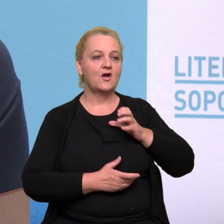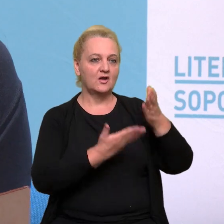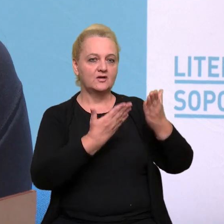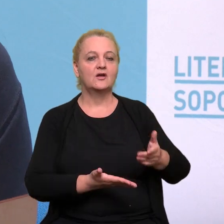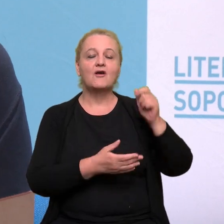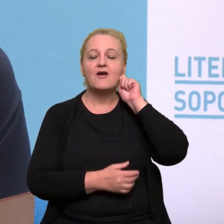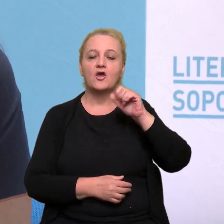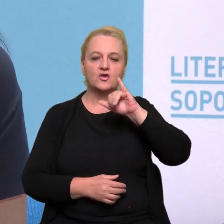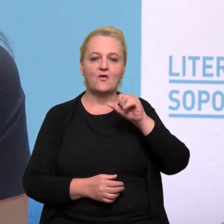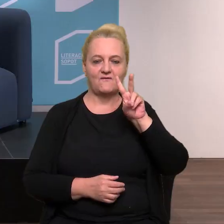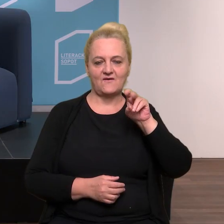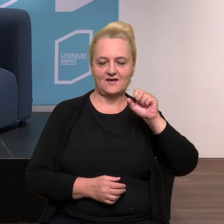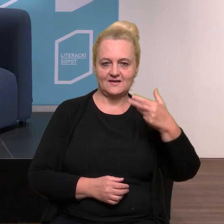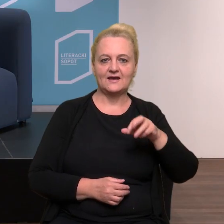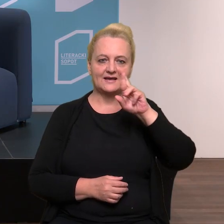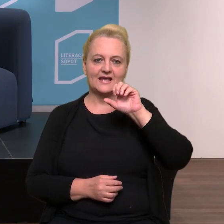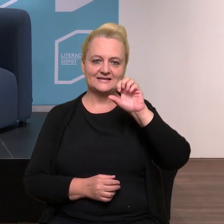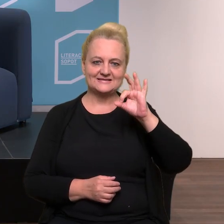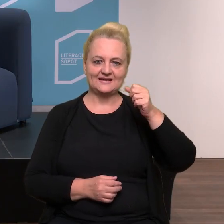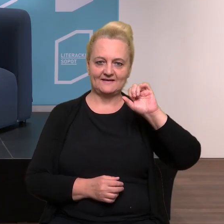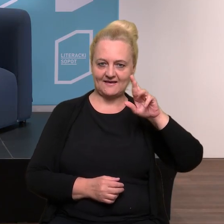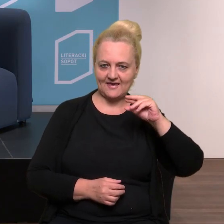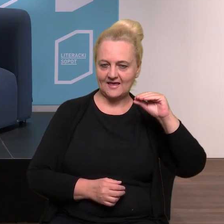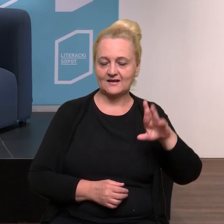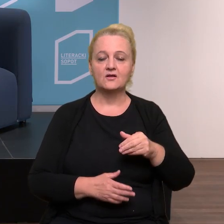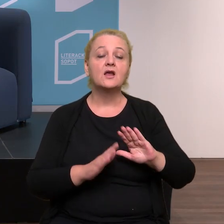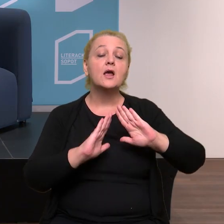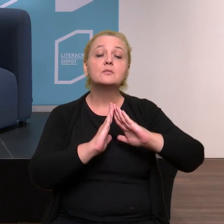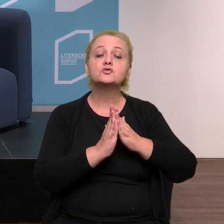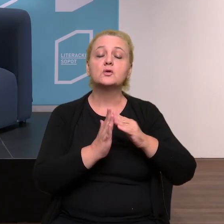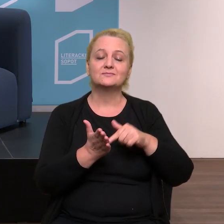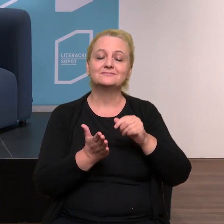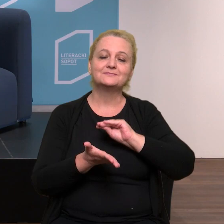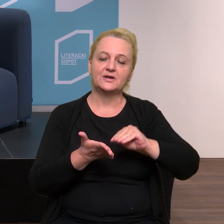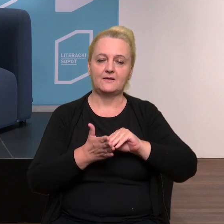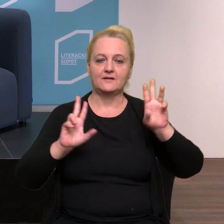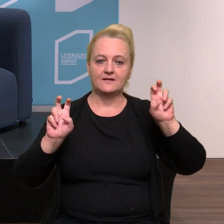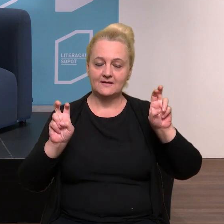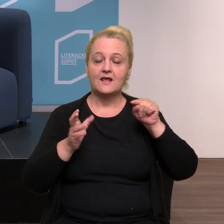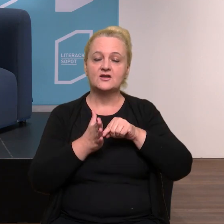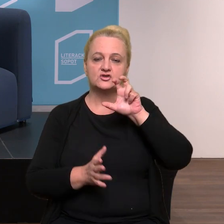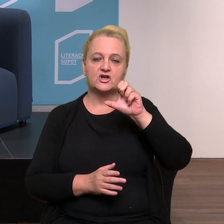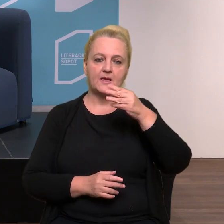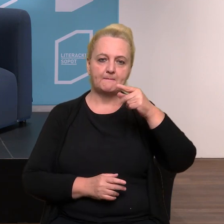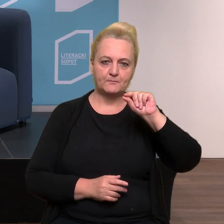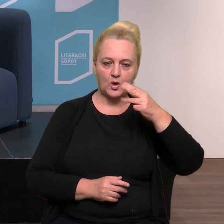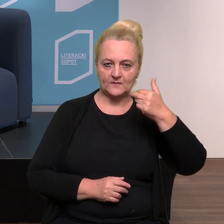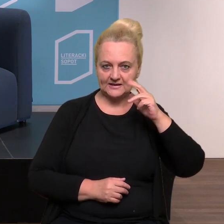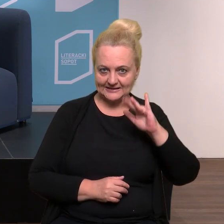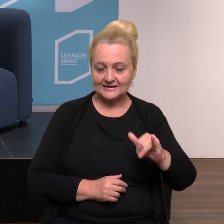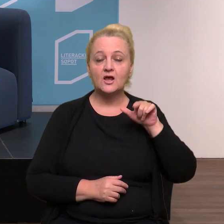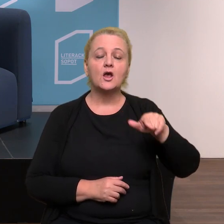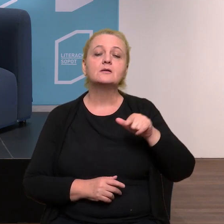Jovanna Reisinga, która napisała książkę Czempionki w tłumaczeniu Zofii Sucharskiej. Książkę